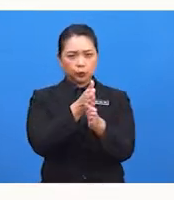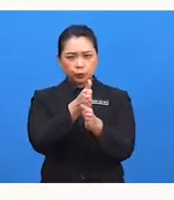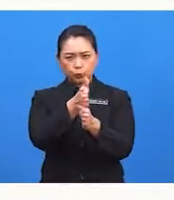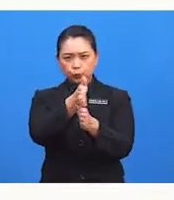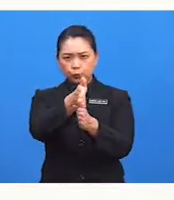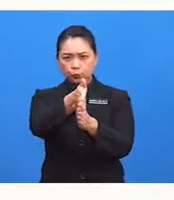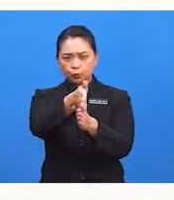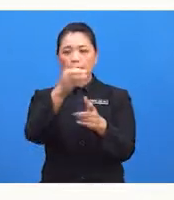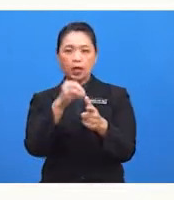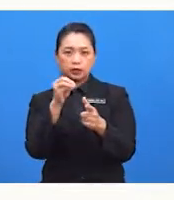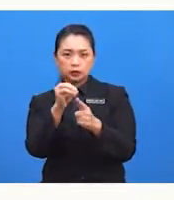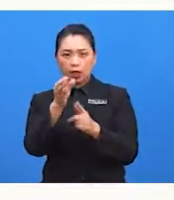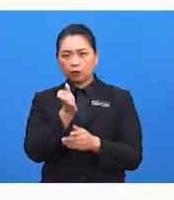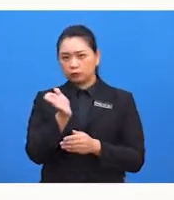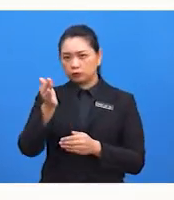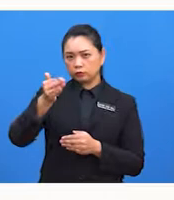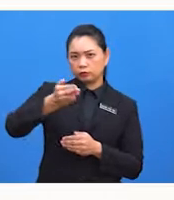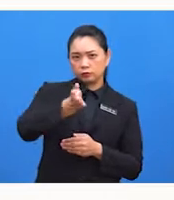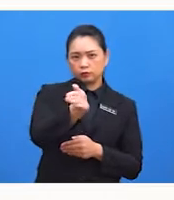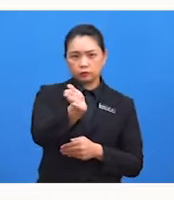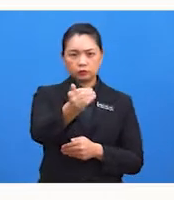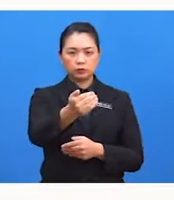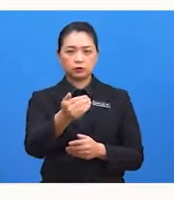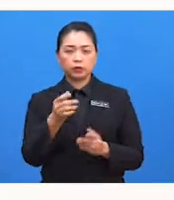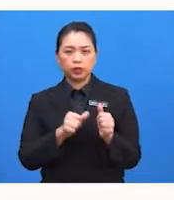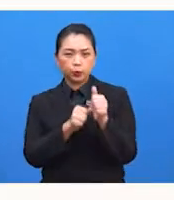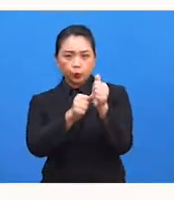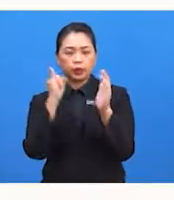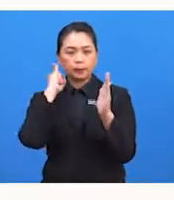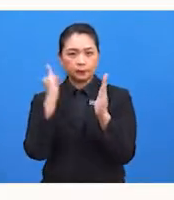sesuatu imej atau gambar yang ingin dilukis.